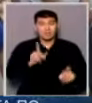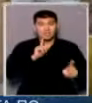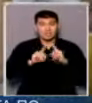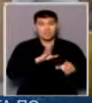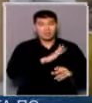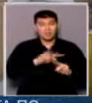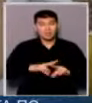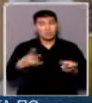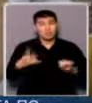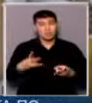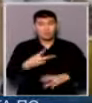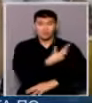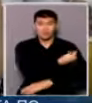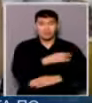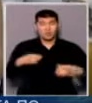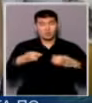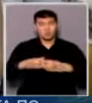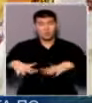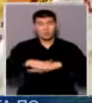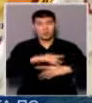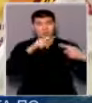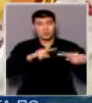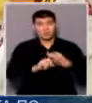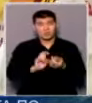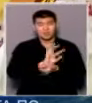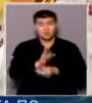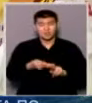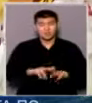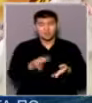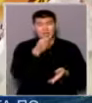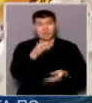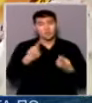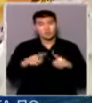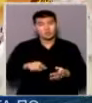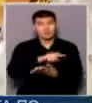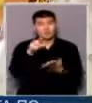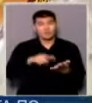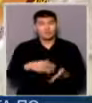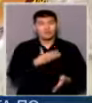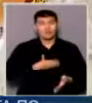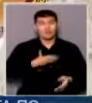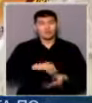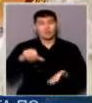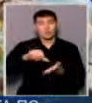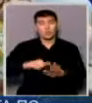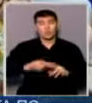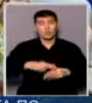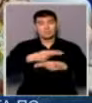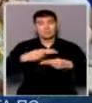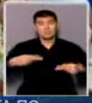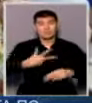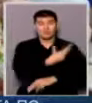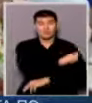была озвучена необходимость формирования коллективного иммунитета. Спикеры также ответили на другие вопросы, волнующие участников по теме